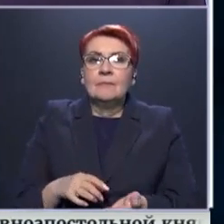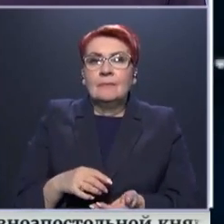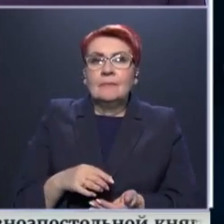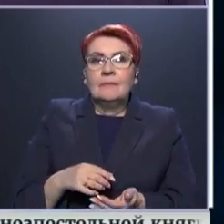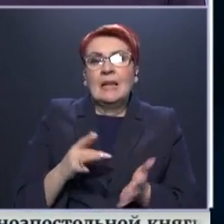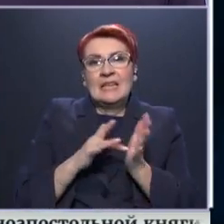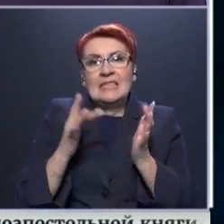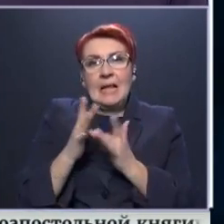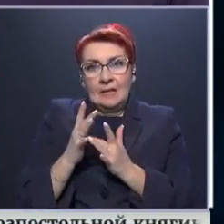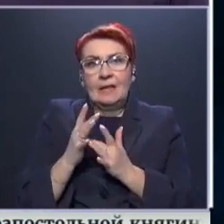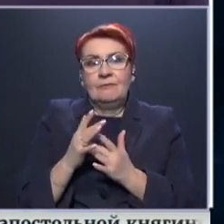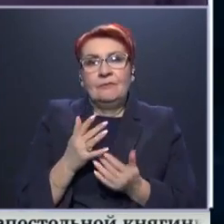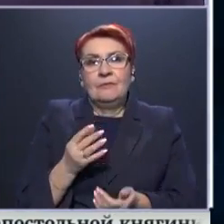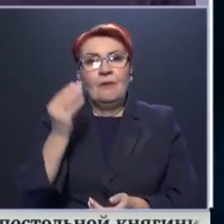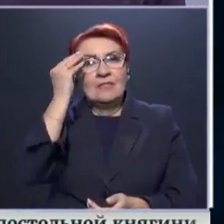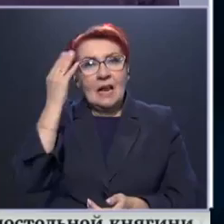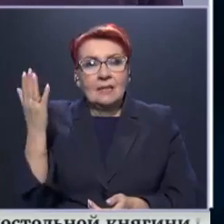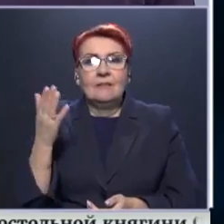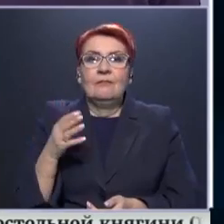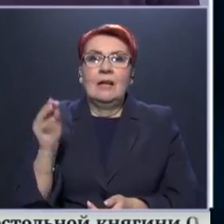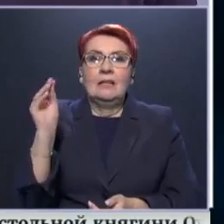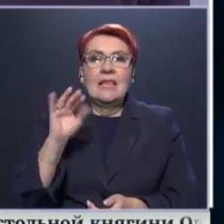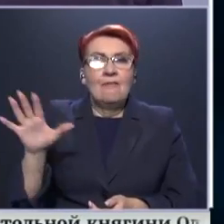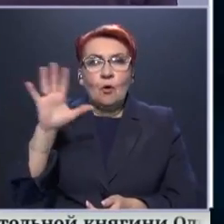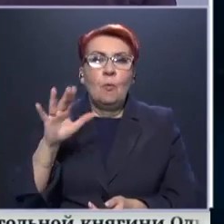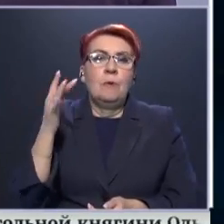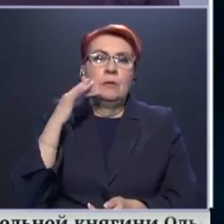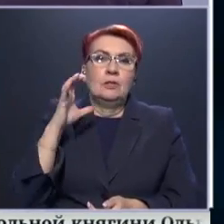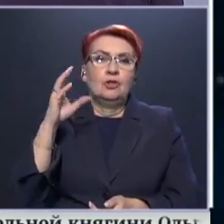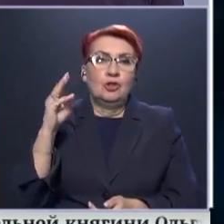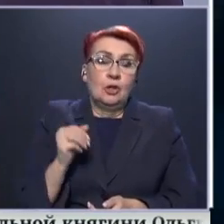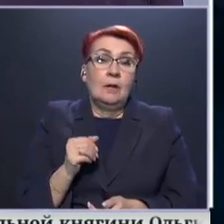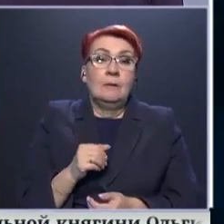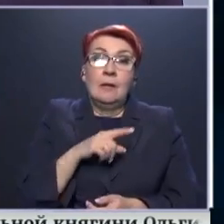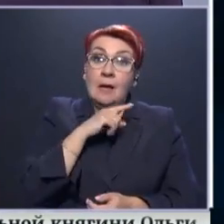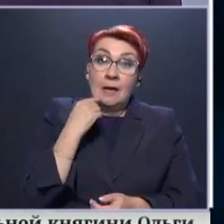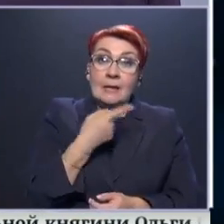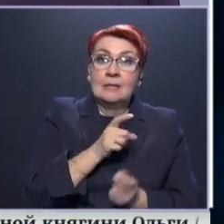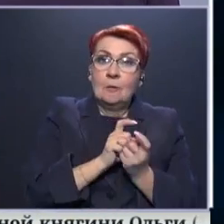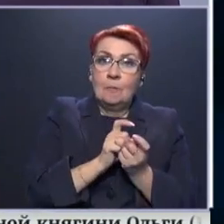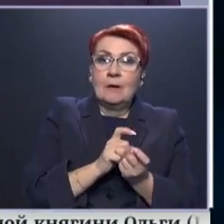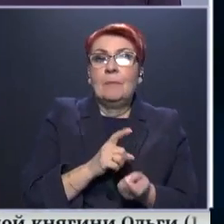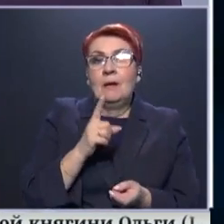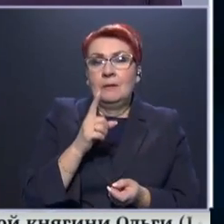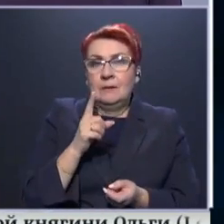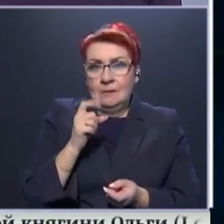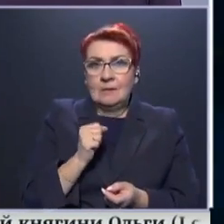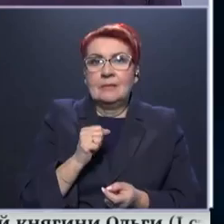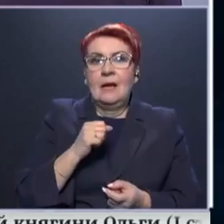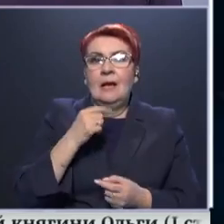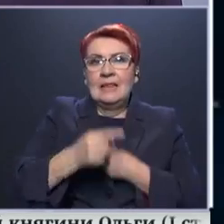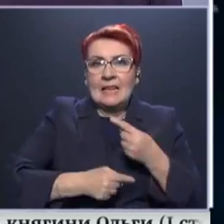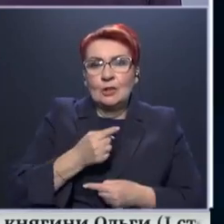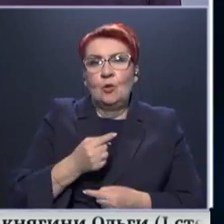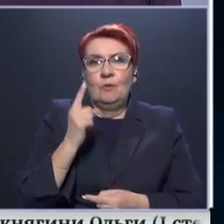всего христианских, если мы говорим о Европе, США, Россия является как раз символом борьбы за сохранение традиционных христианских,